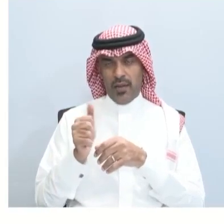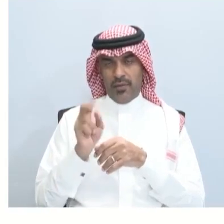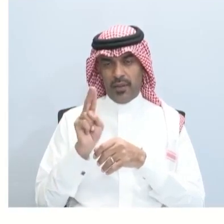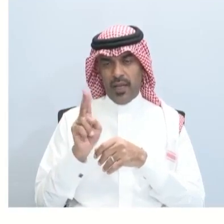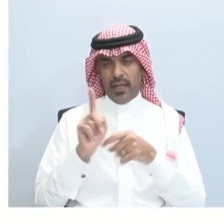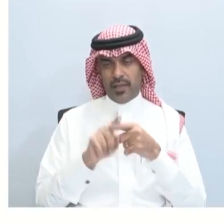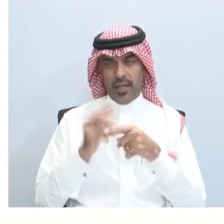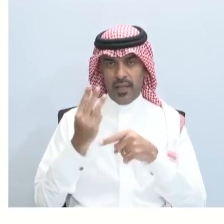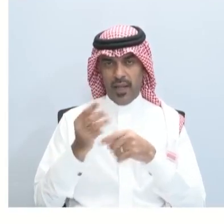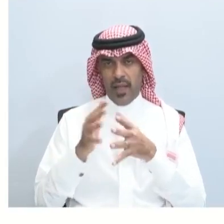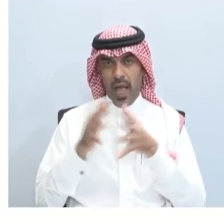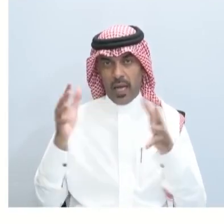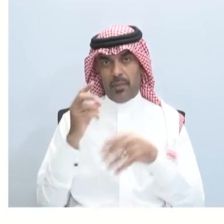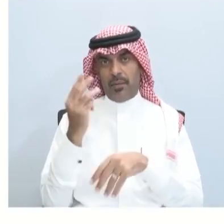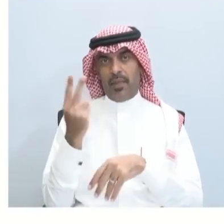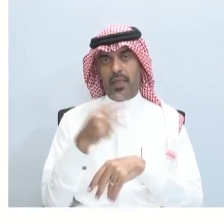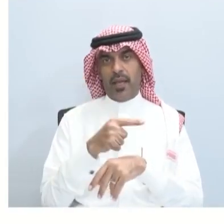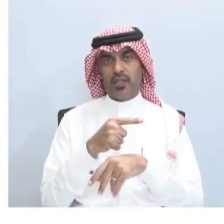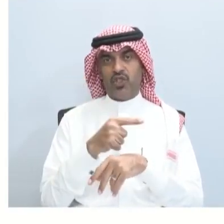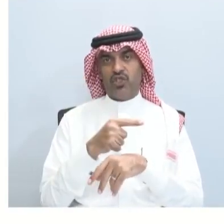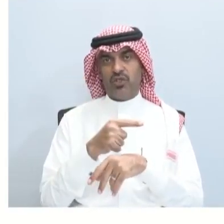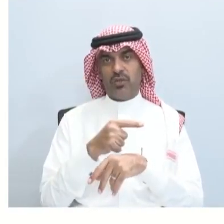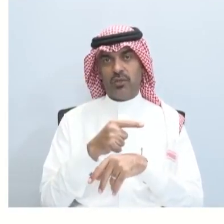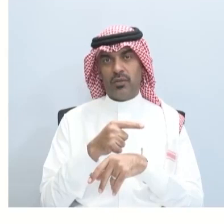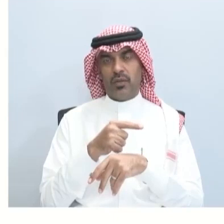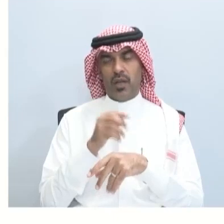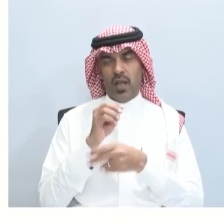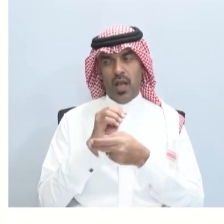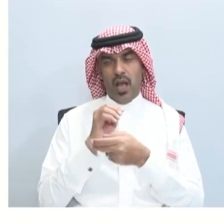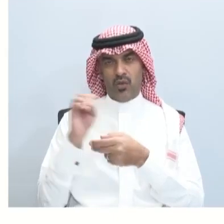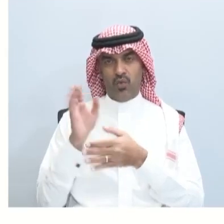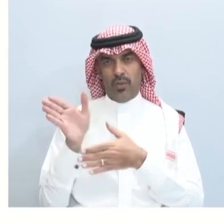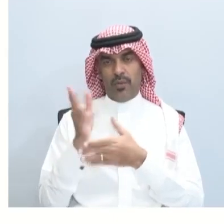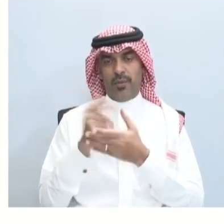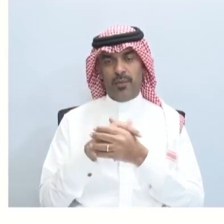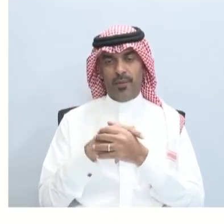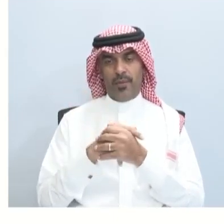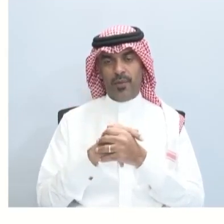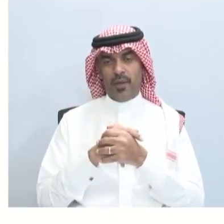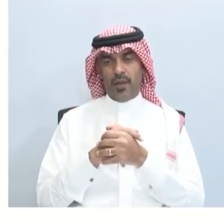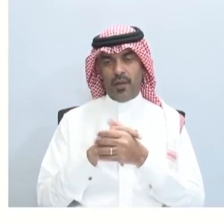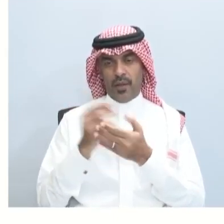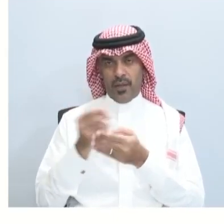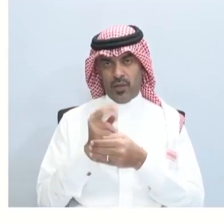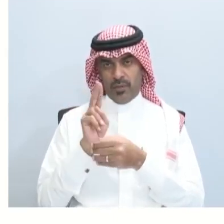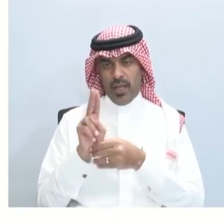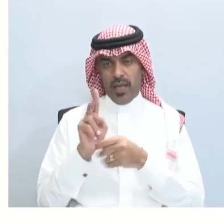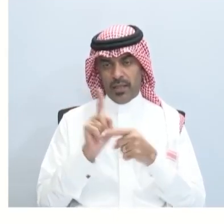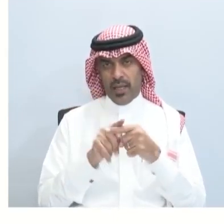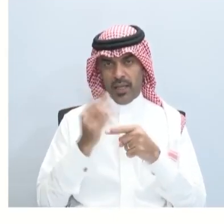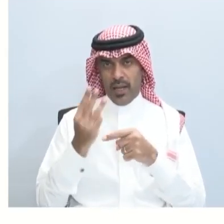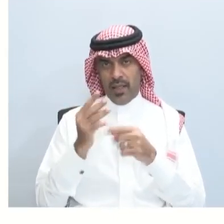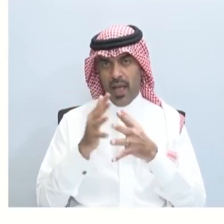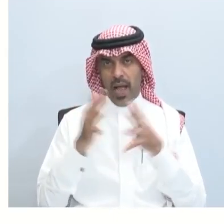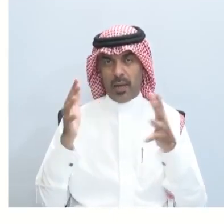تاء زائد ثلاثه اكبر من 12 نريد ان نحل هذه المتباينه نكتب المتباينه تاء زائد